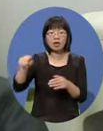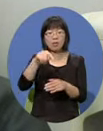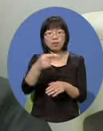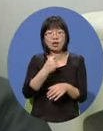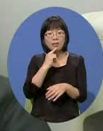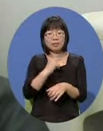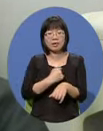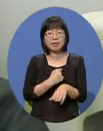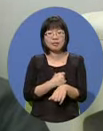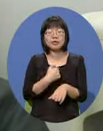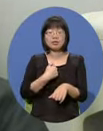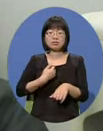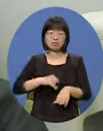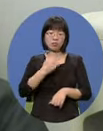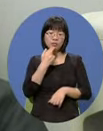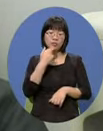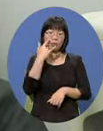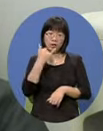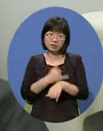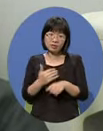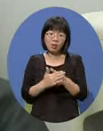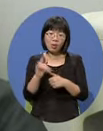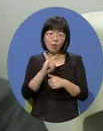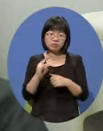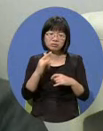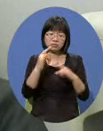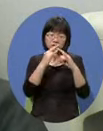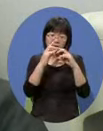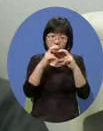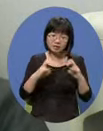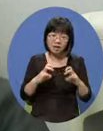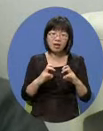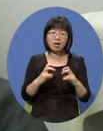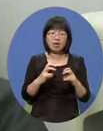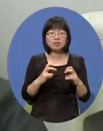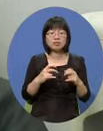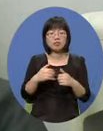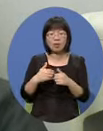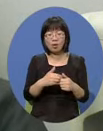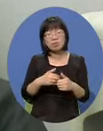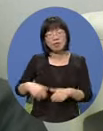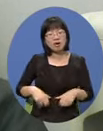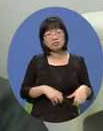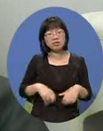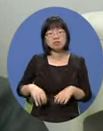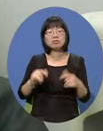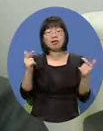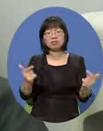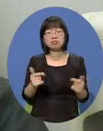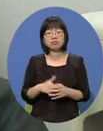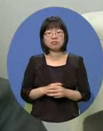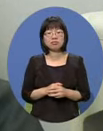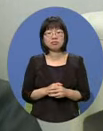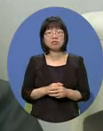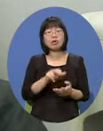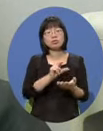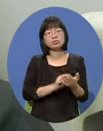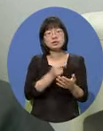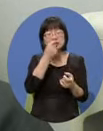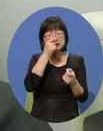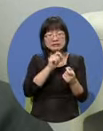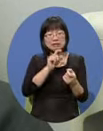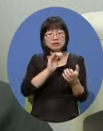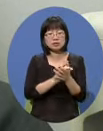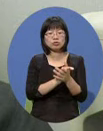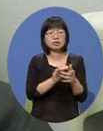저는 이제 딸이 없는 부모라 어느 캠프를 보내던 걸 망설이잖아요. 어디 모든 게 다 있는데 문제는 같이 친한 친구들을